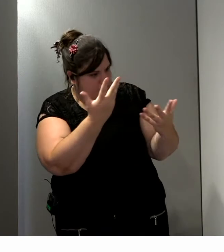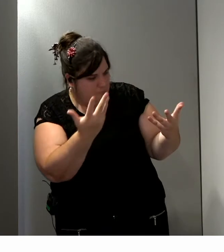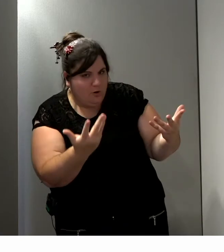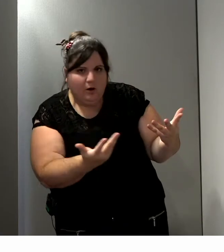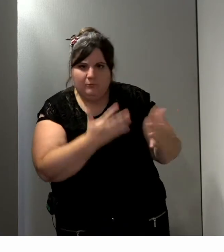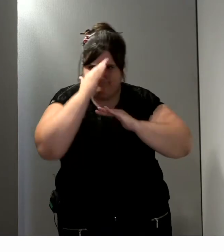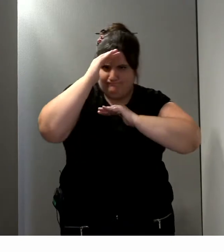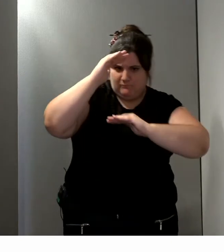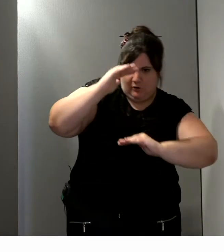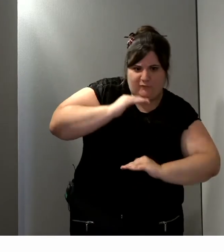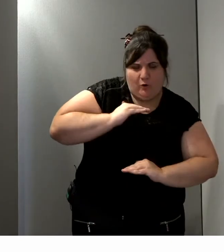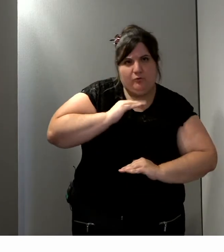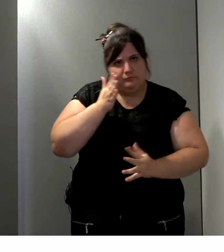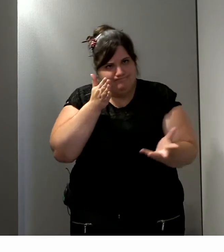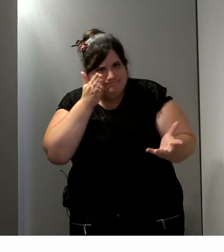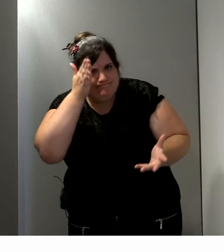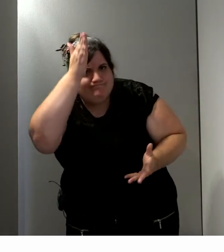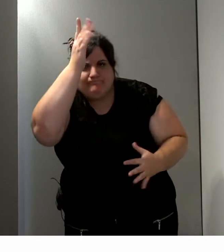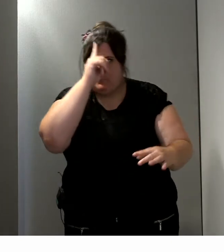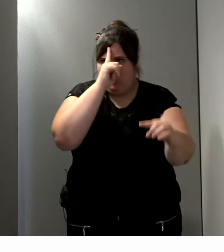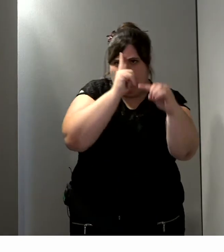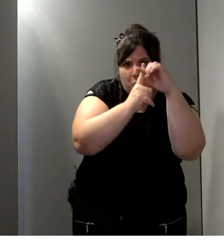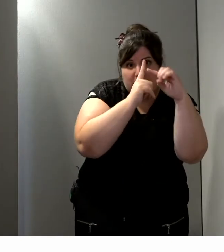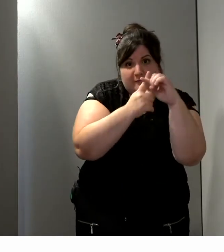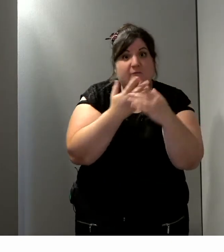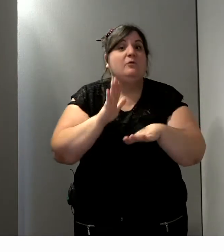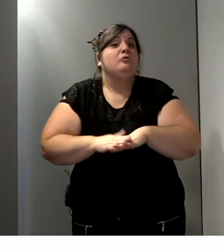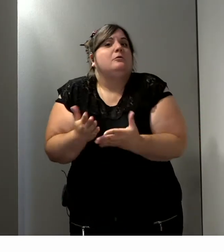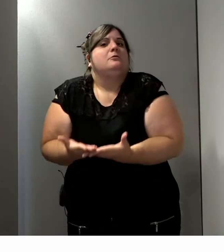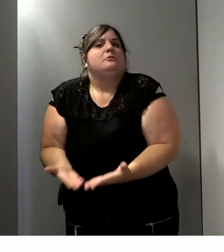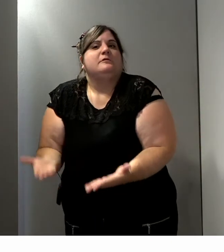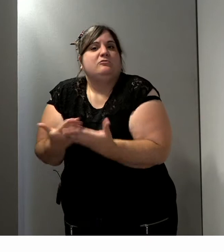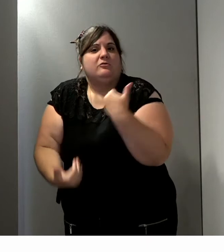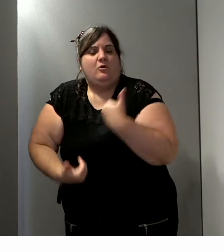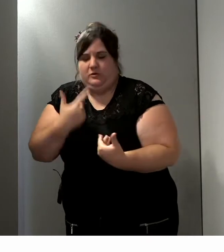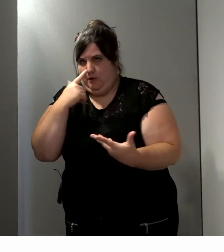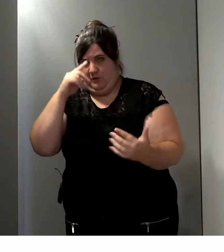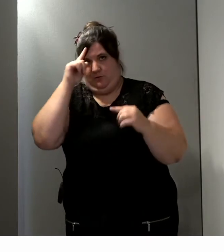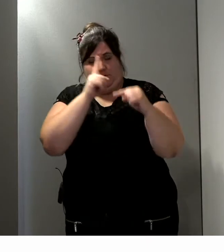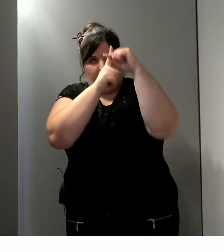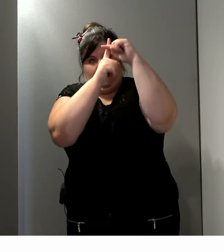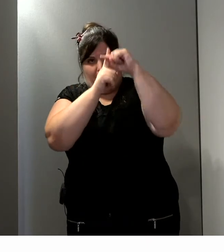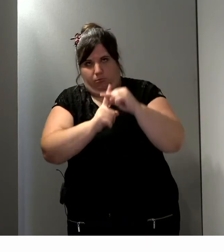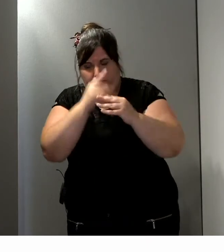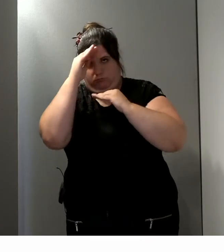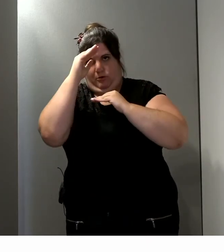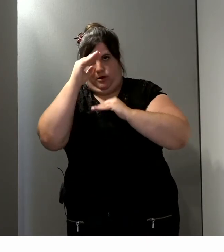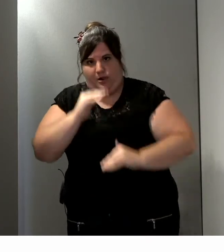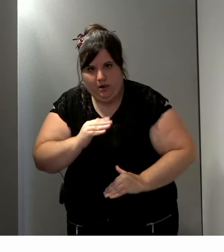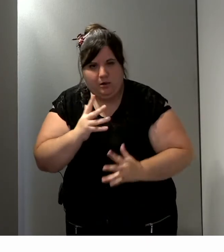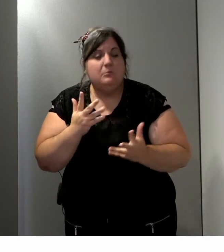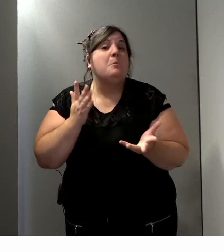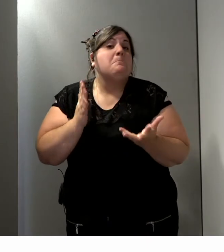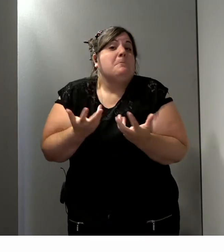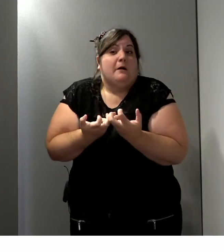qu'il a en lui, en son propre avenir, en son propre potentiel entrepreneurial, et quel a été ou non son historique d'acceptation de